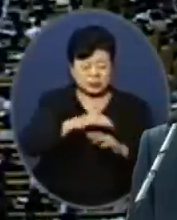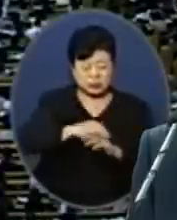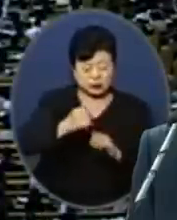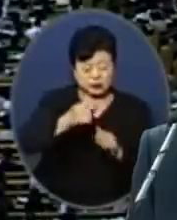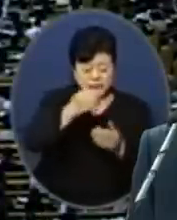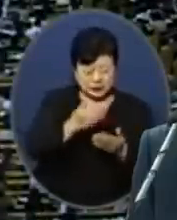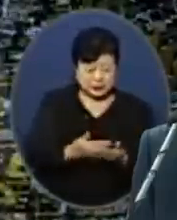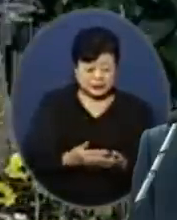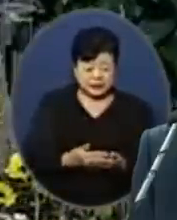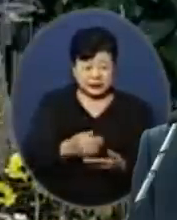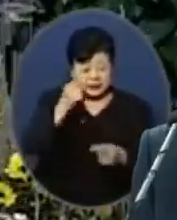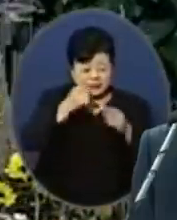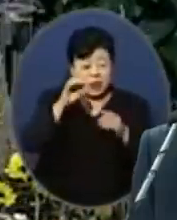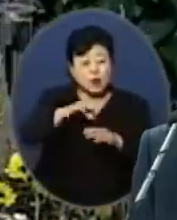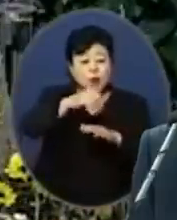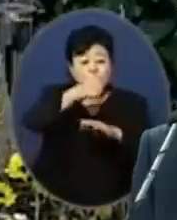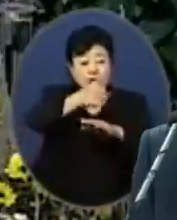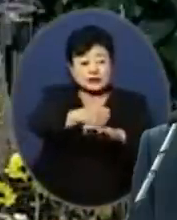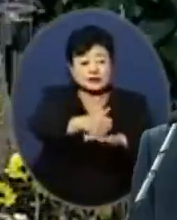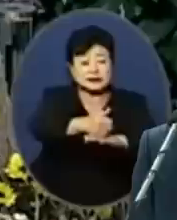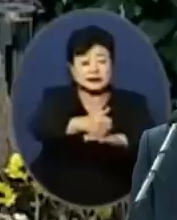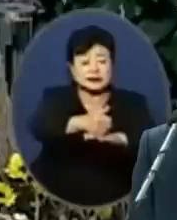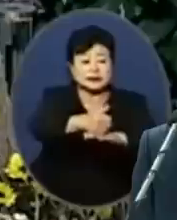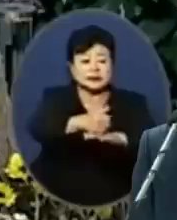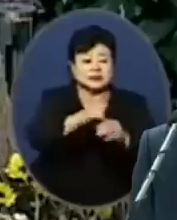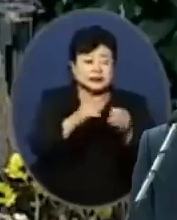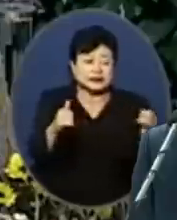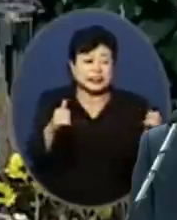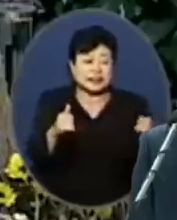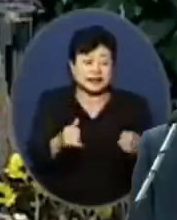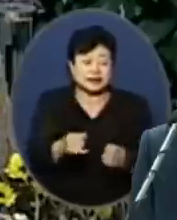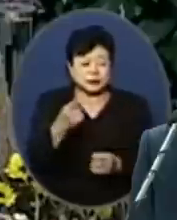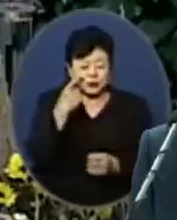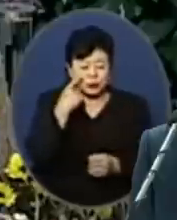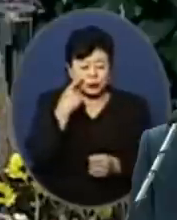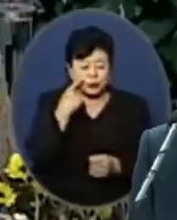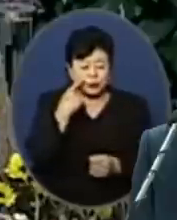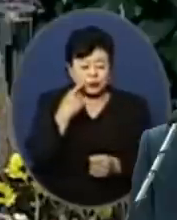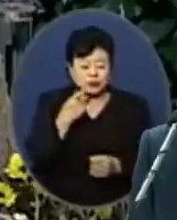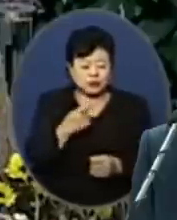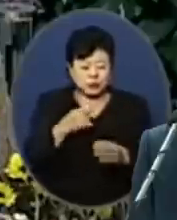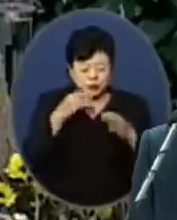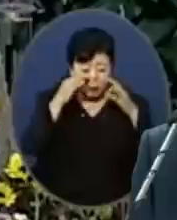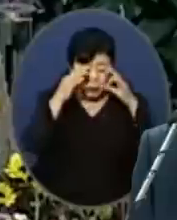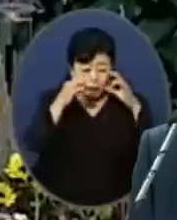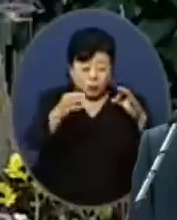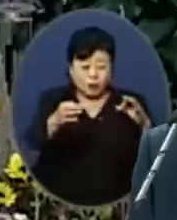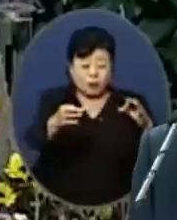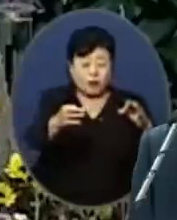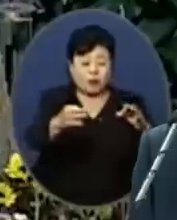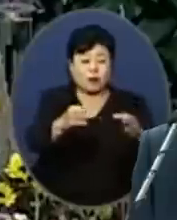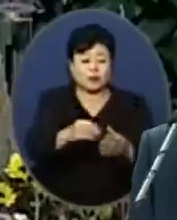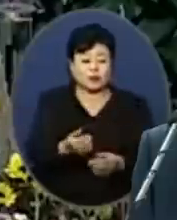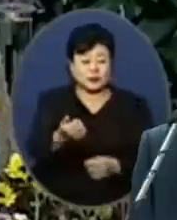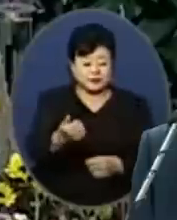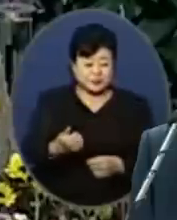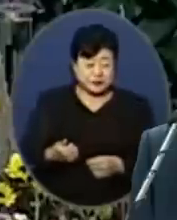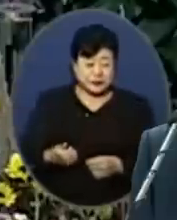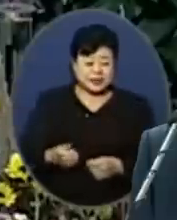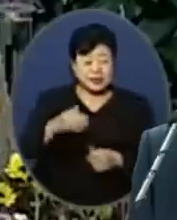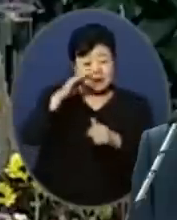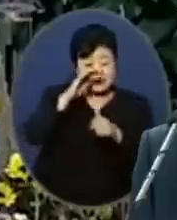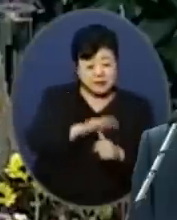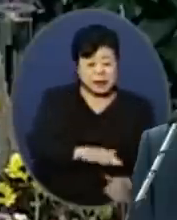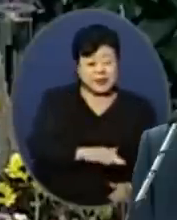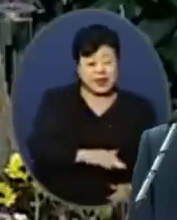때 사울 왕은 인간의 관점에서 골리앗을 평가하고 미리 패배를